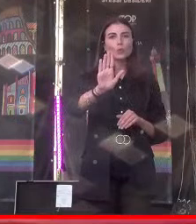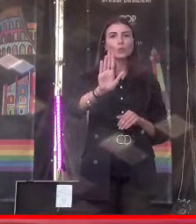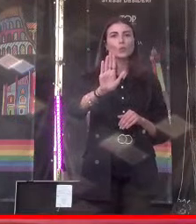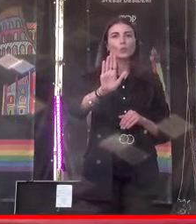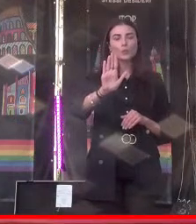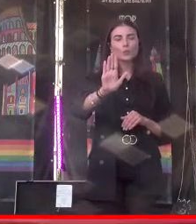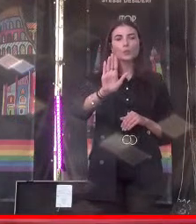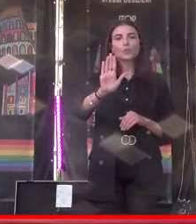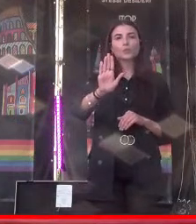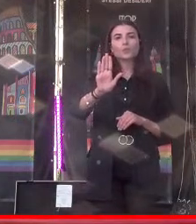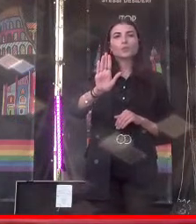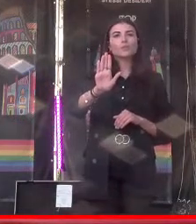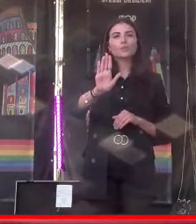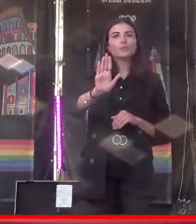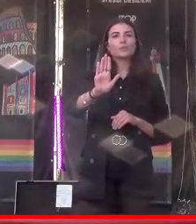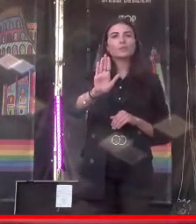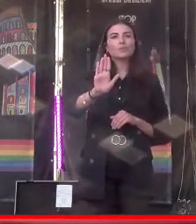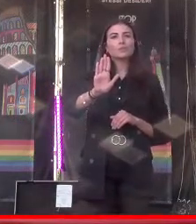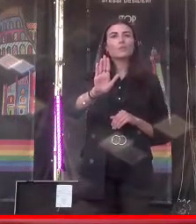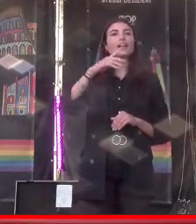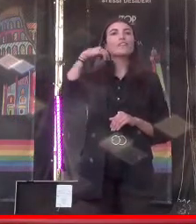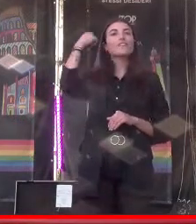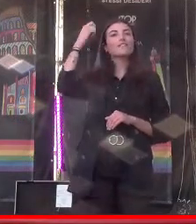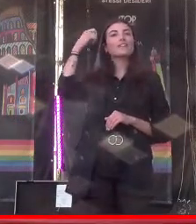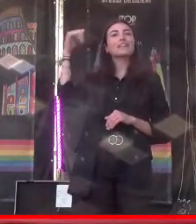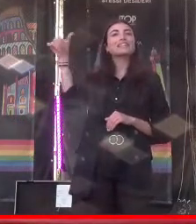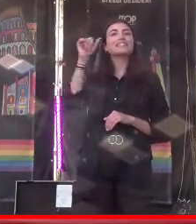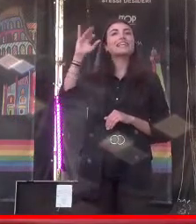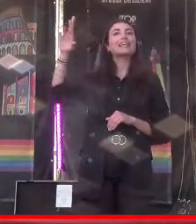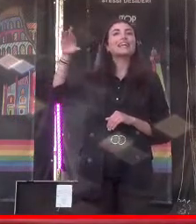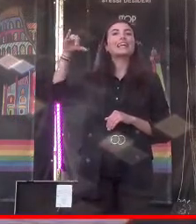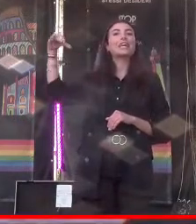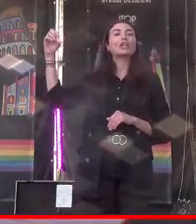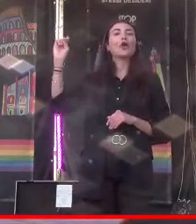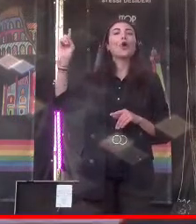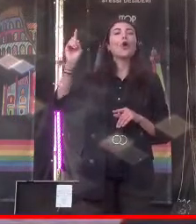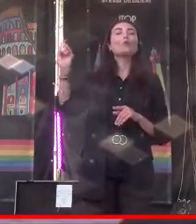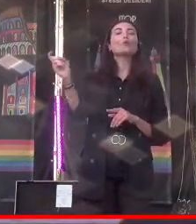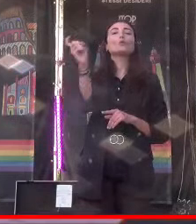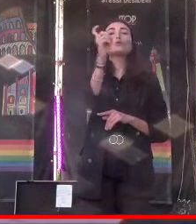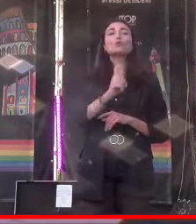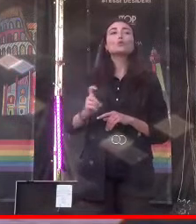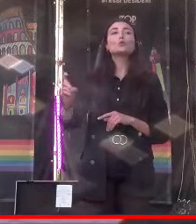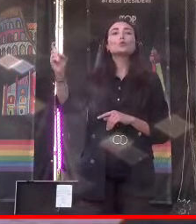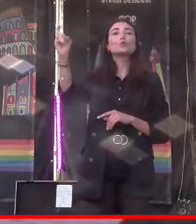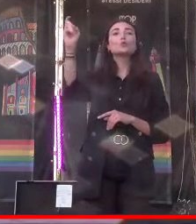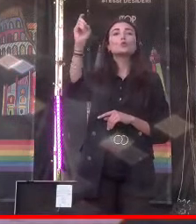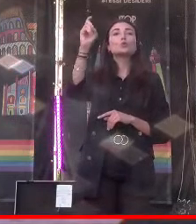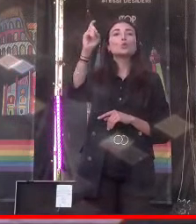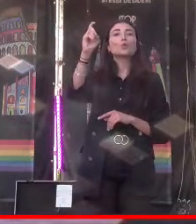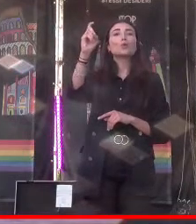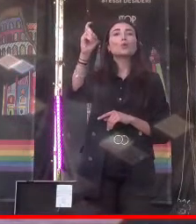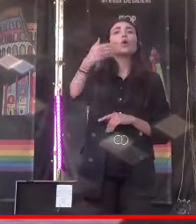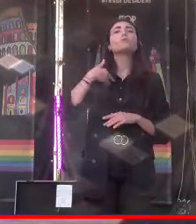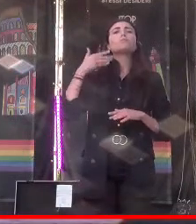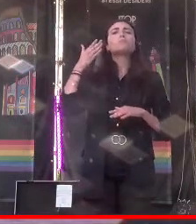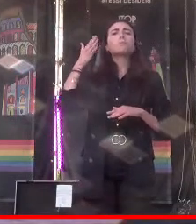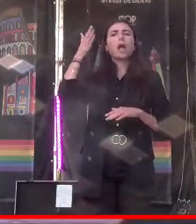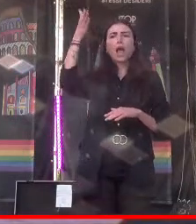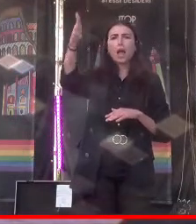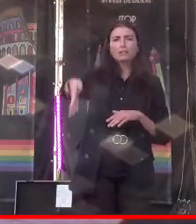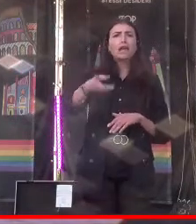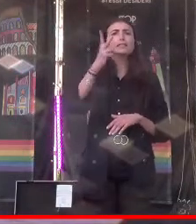che Silvio un giorno non è andato a scuola